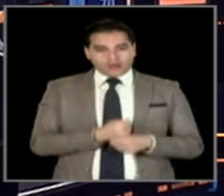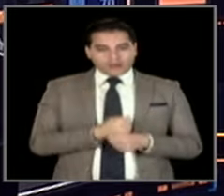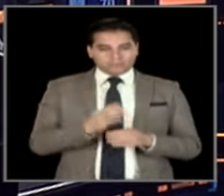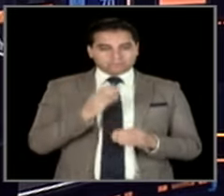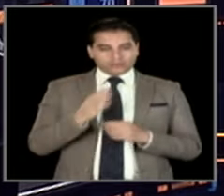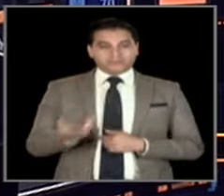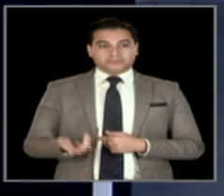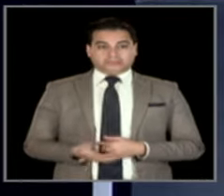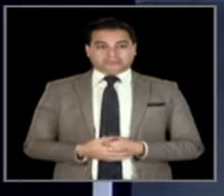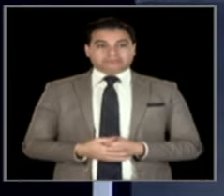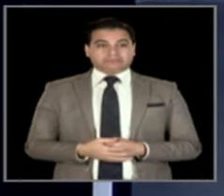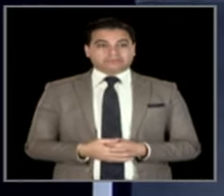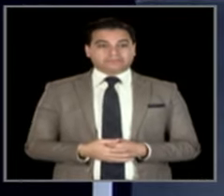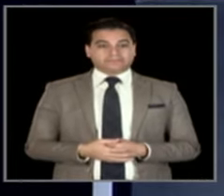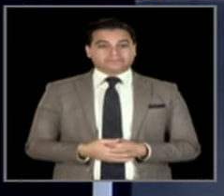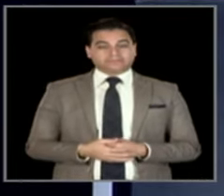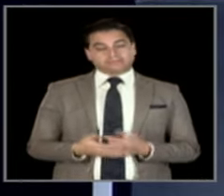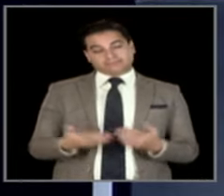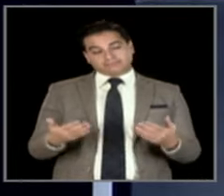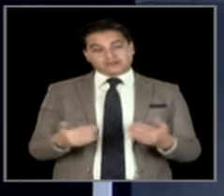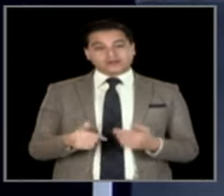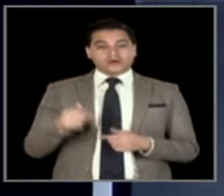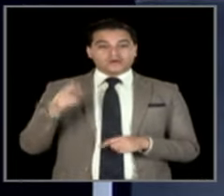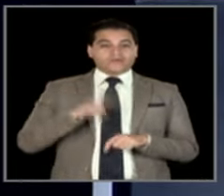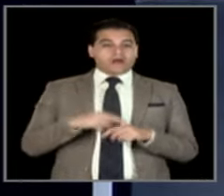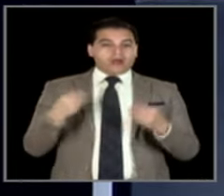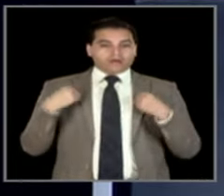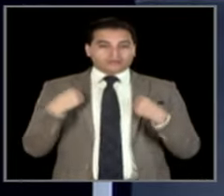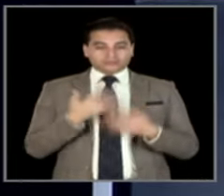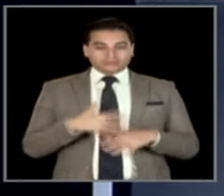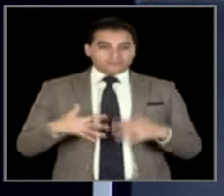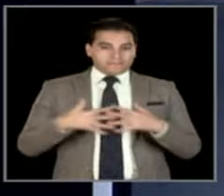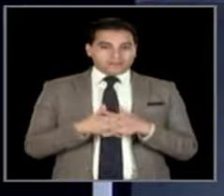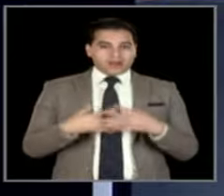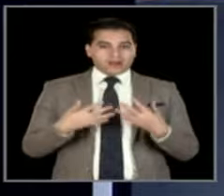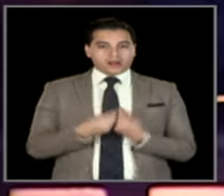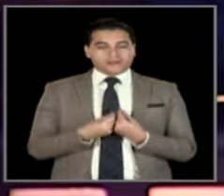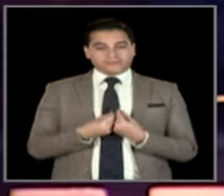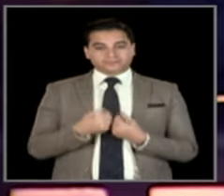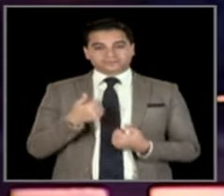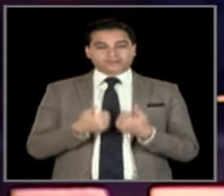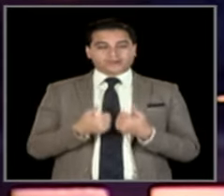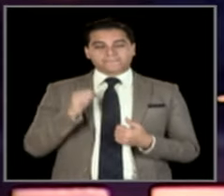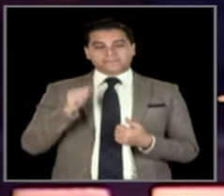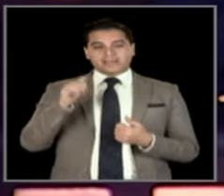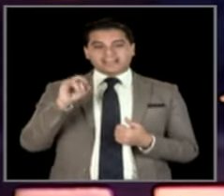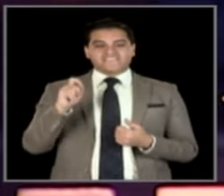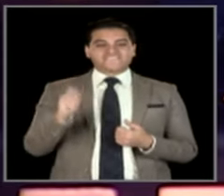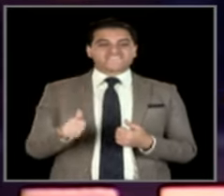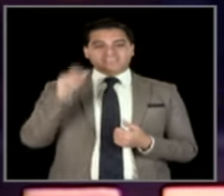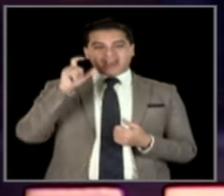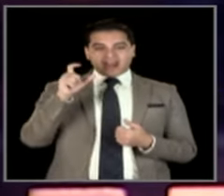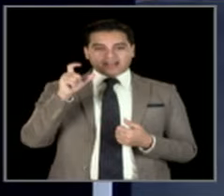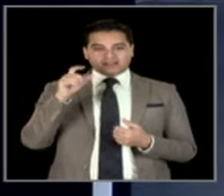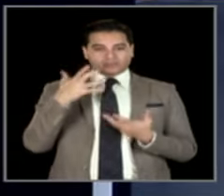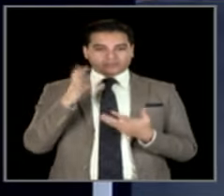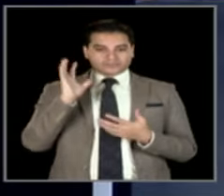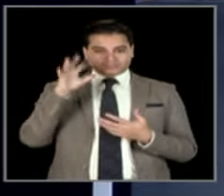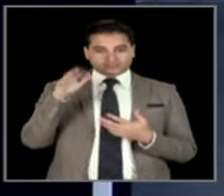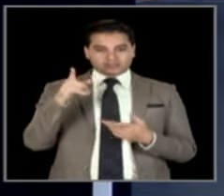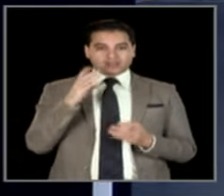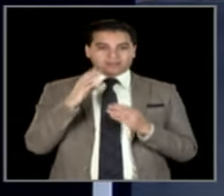أهو. سيليكون فعلا. ما هي الرياضة الجماعية التي كان يحترفها اللاعب الكرواتي إيفانو باليتش؟ يد.